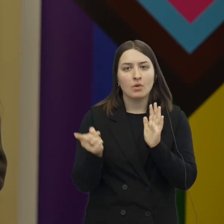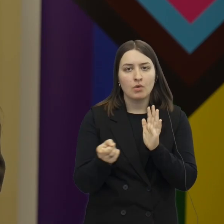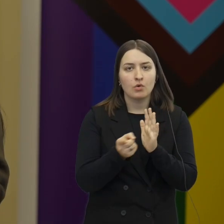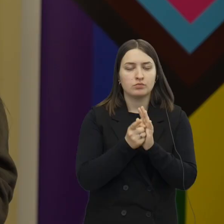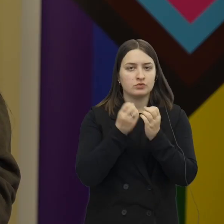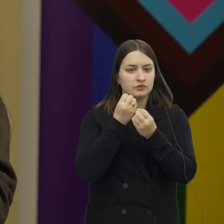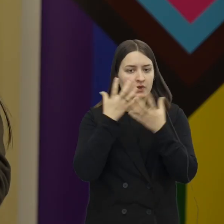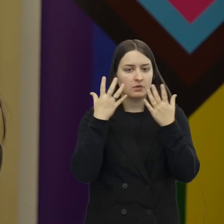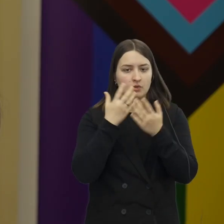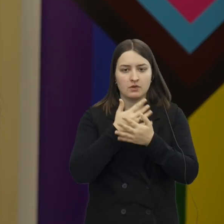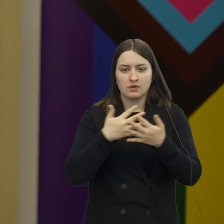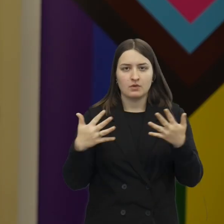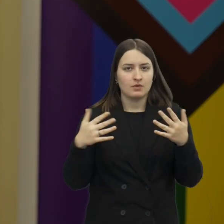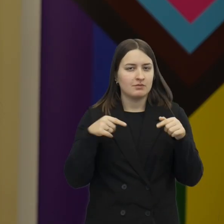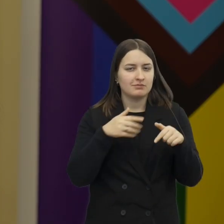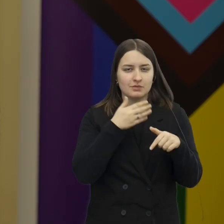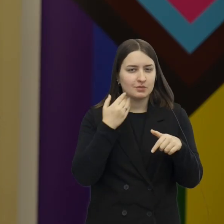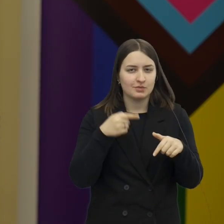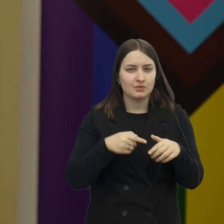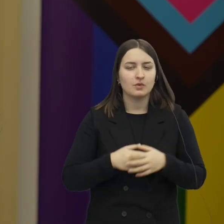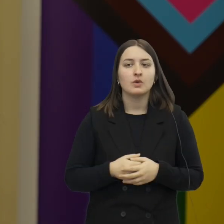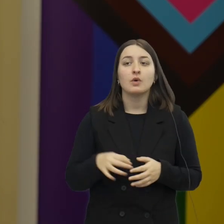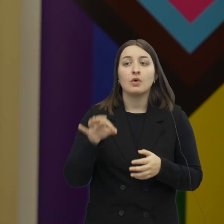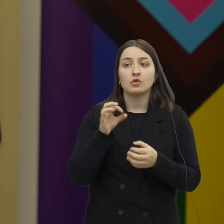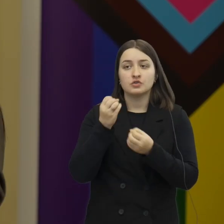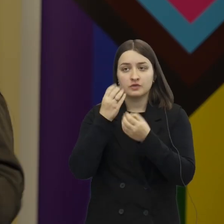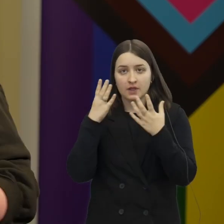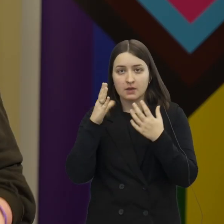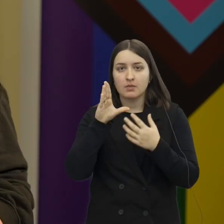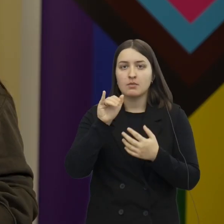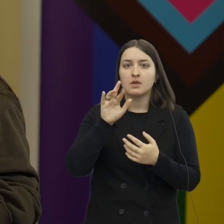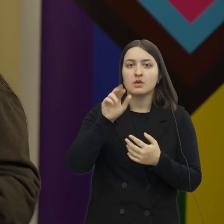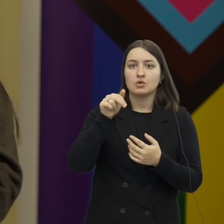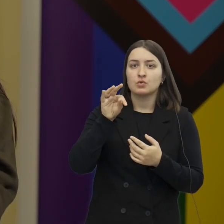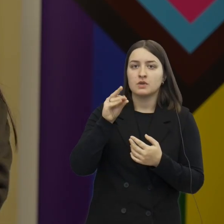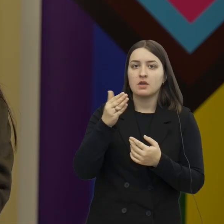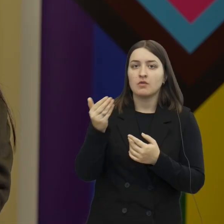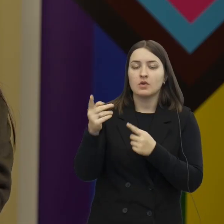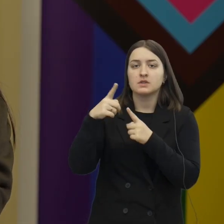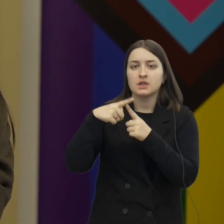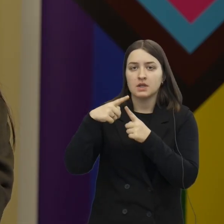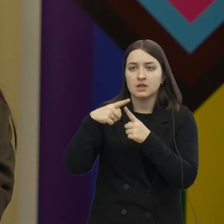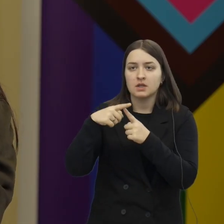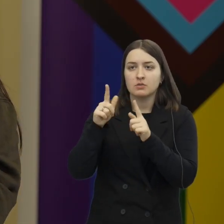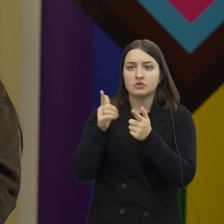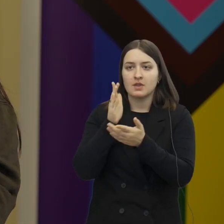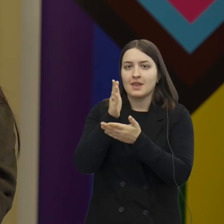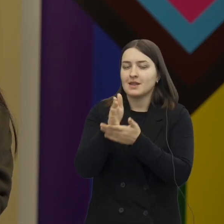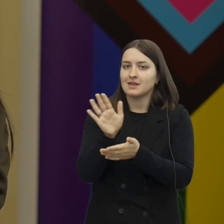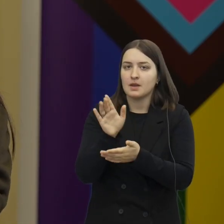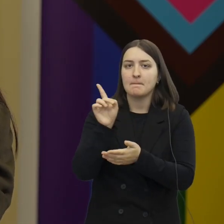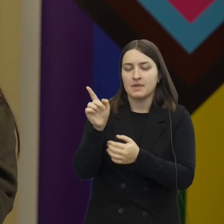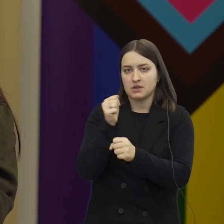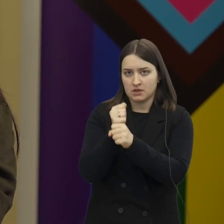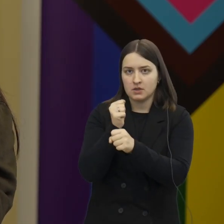bet kalbant apie švietimą, iš tiesų tiek Birutė, jūsų tarnyba netiesiogiai dirba